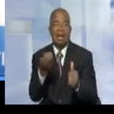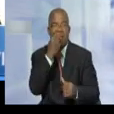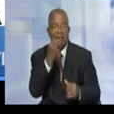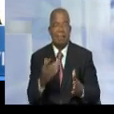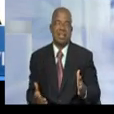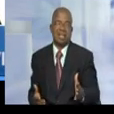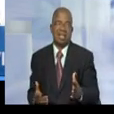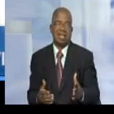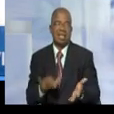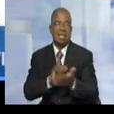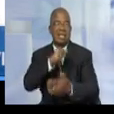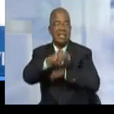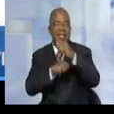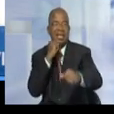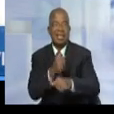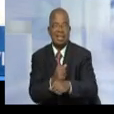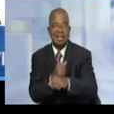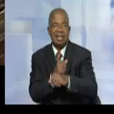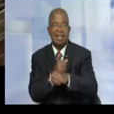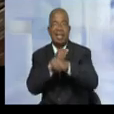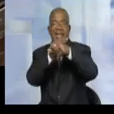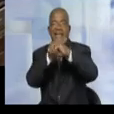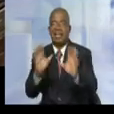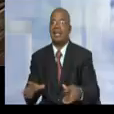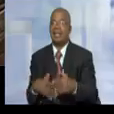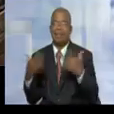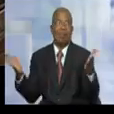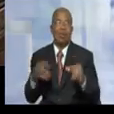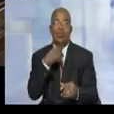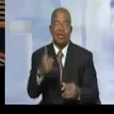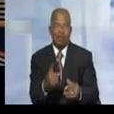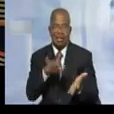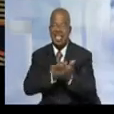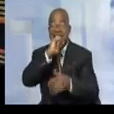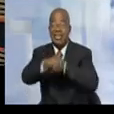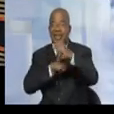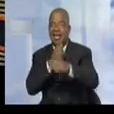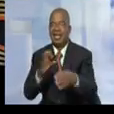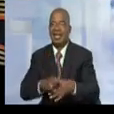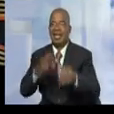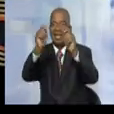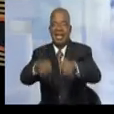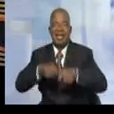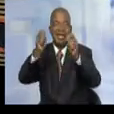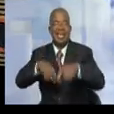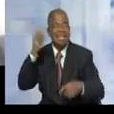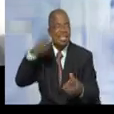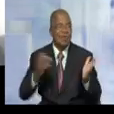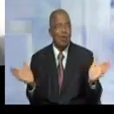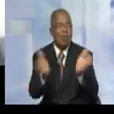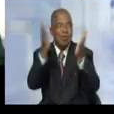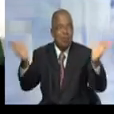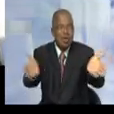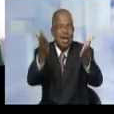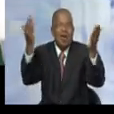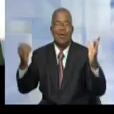déclarée l'année de l'agriculture. Je dois motiver mes troupes,